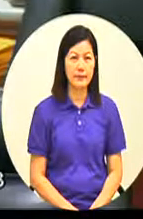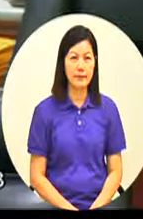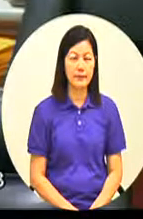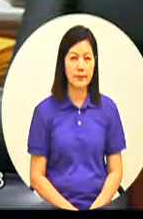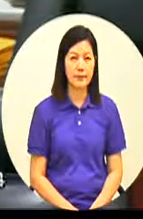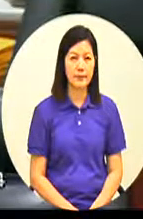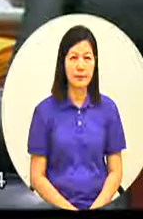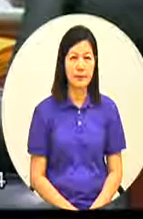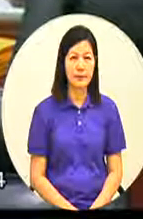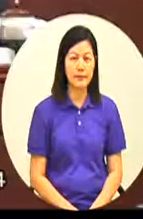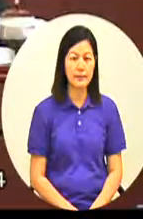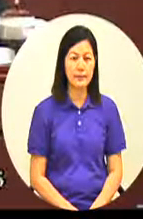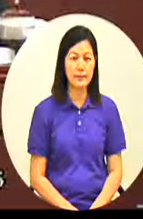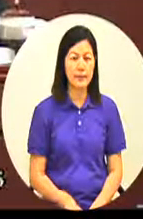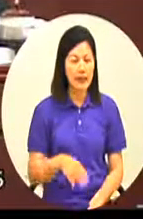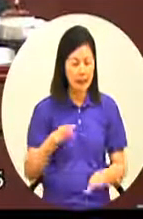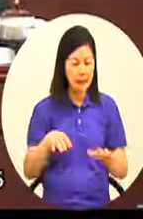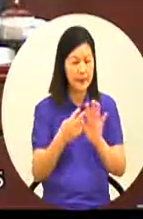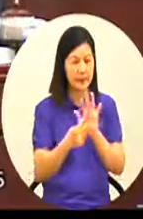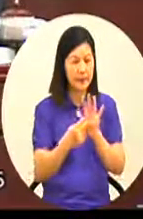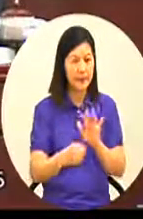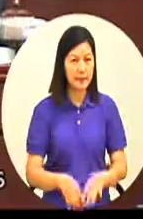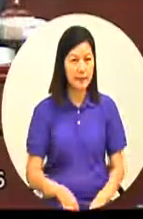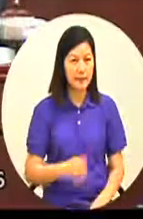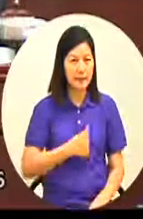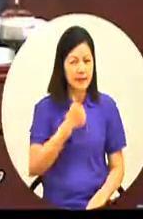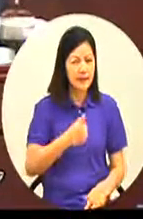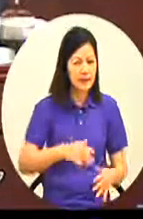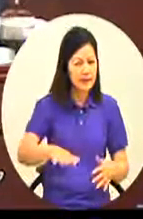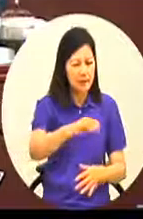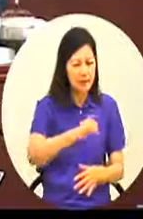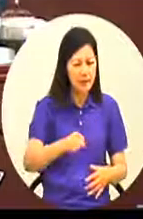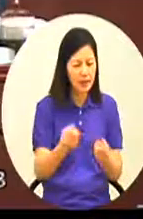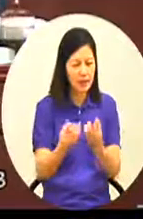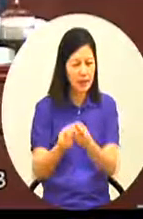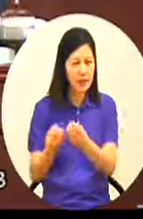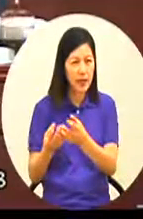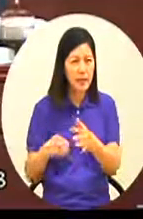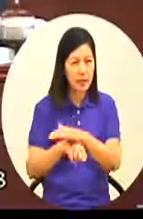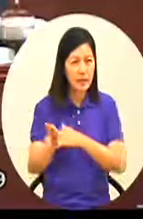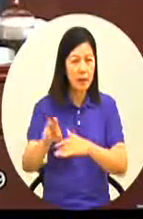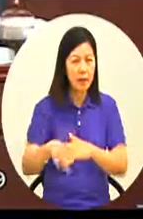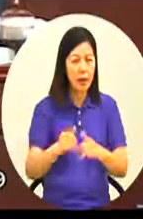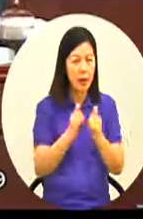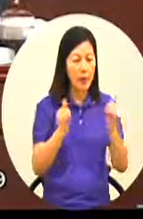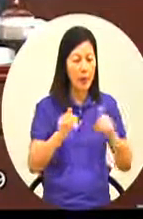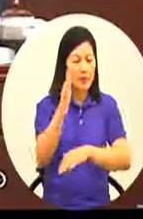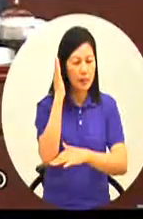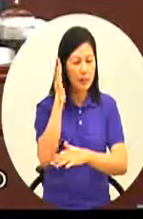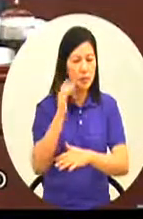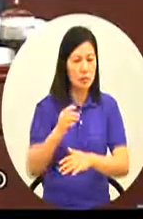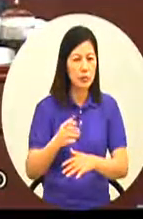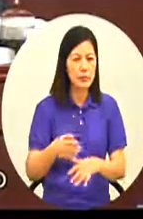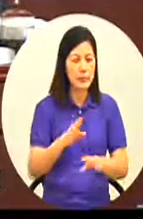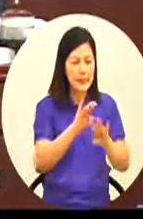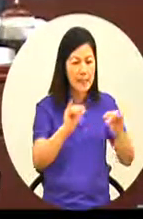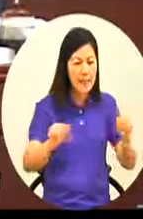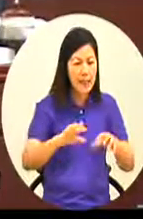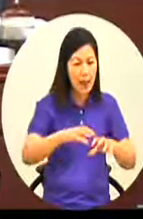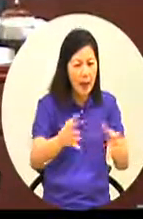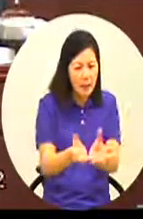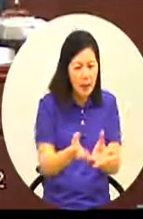是，也跟议员说明一下，其实我们在整个灾难发生的时候，民政局绝对不是只有发放沙包，然后或者